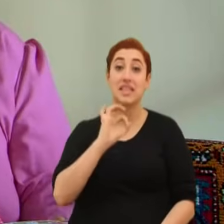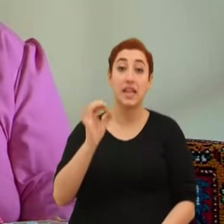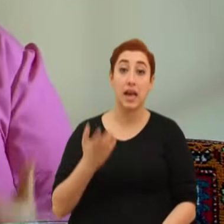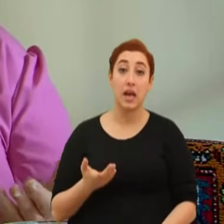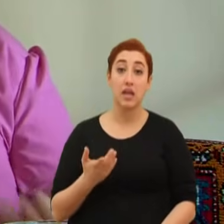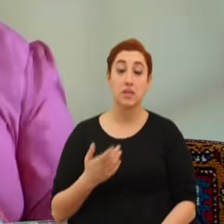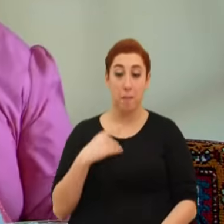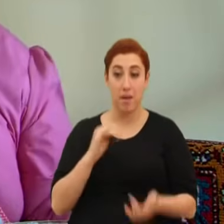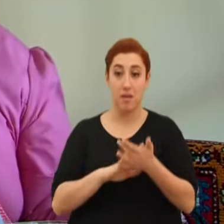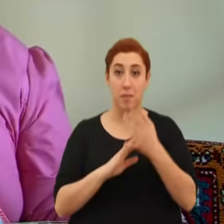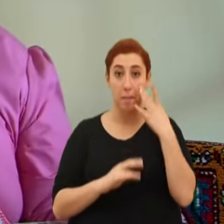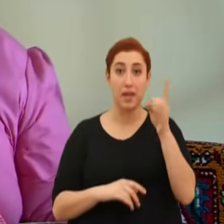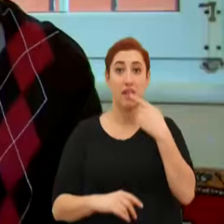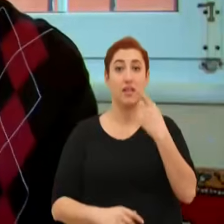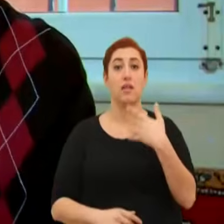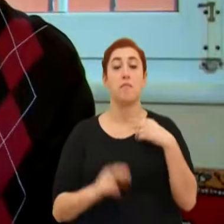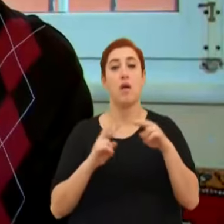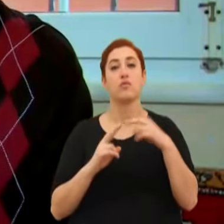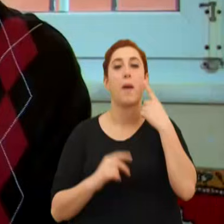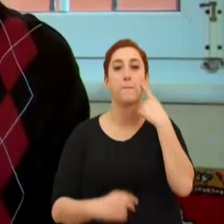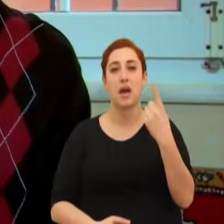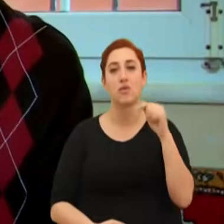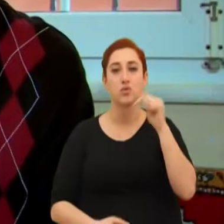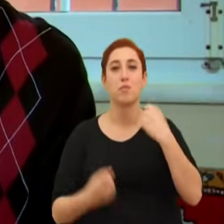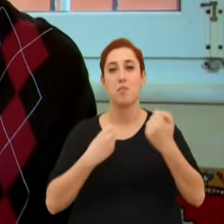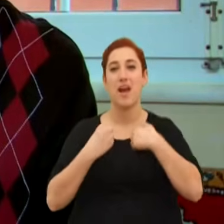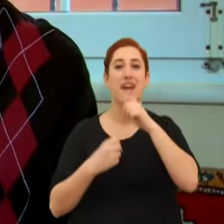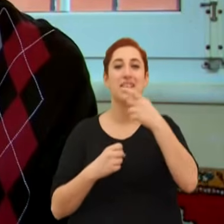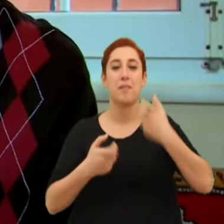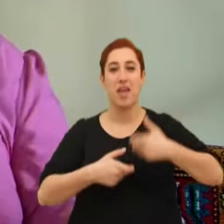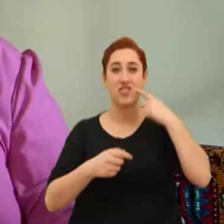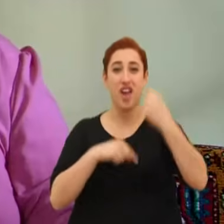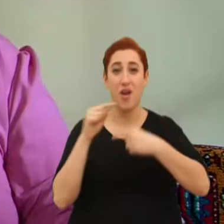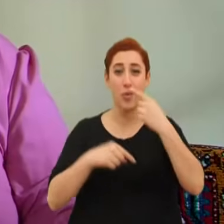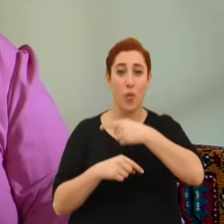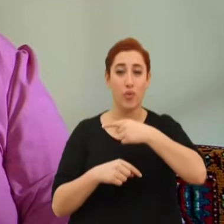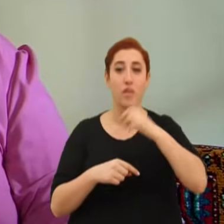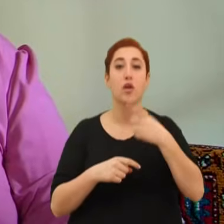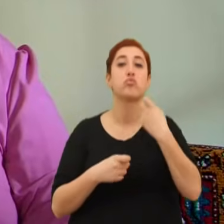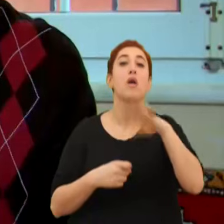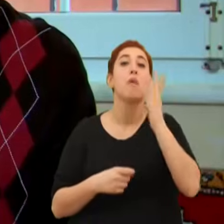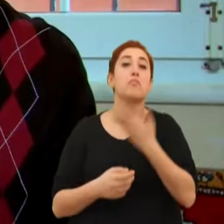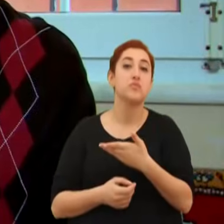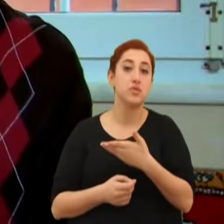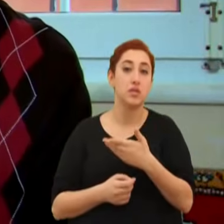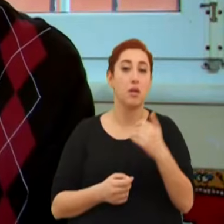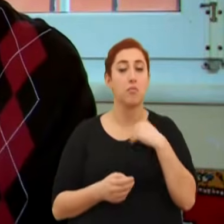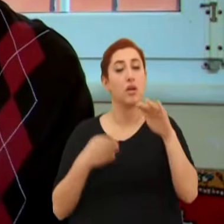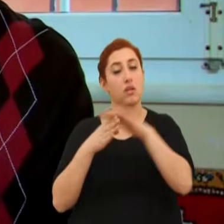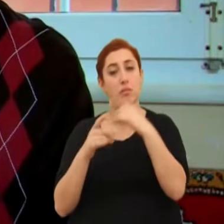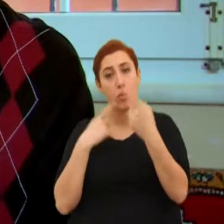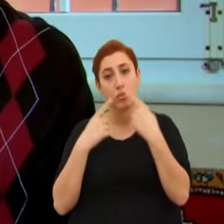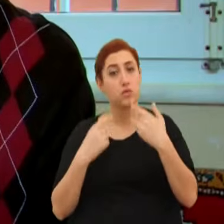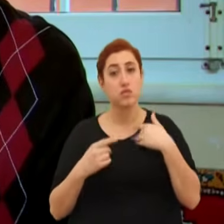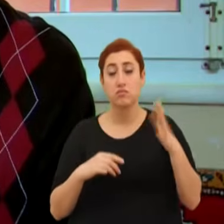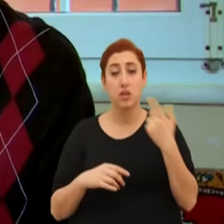takarız? Durumumuz belli dedi Mahmut. Ya bak şu markette hani bekçi arıyorlardı ya. Daha bulamamışlar. Ben gidip konuşayım